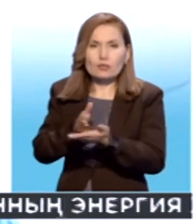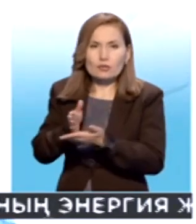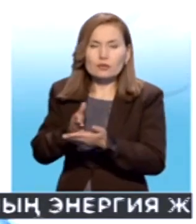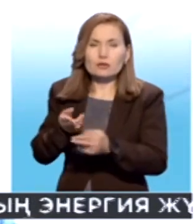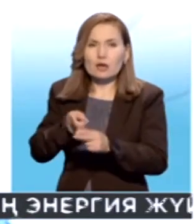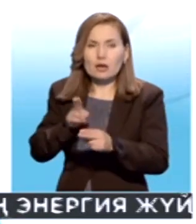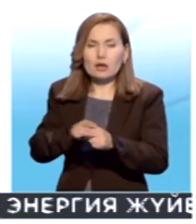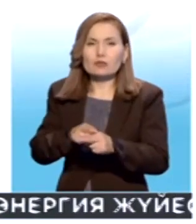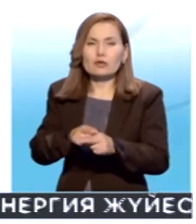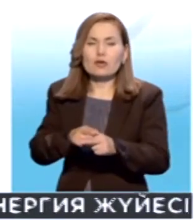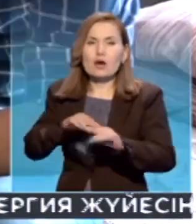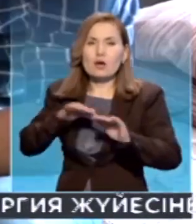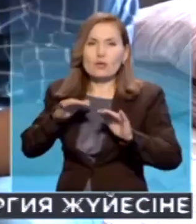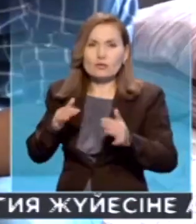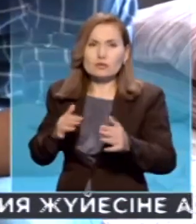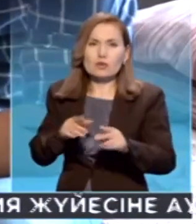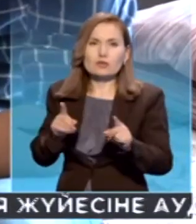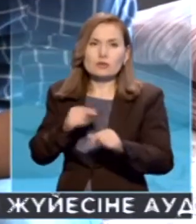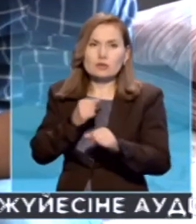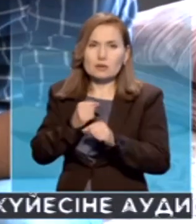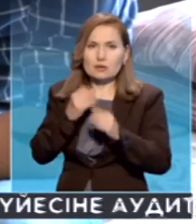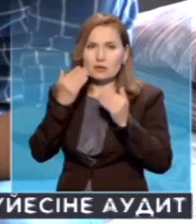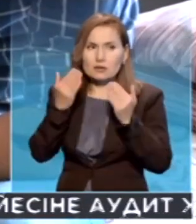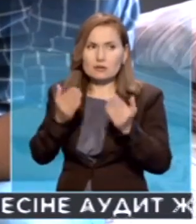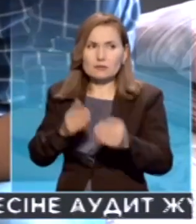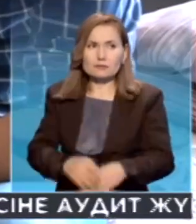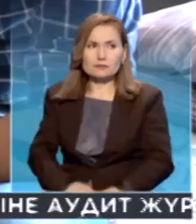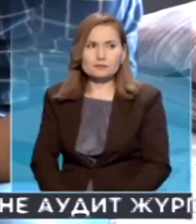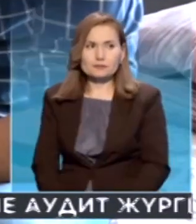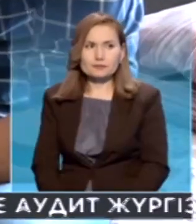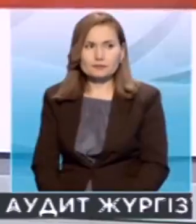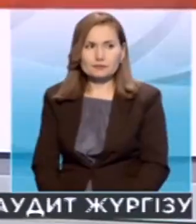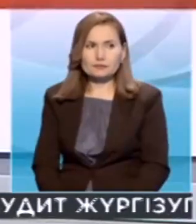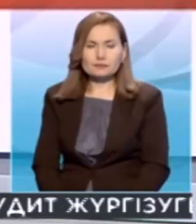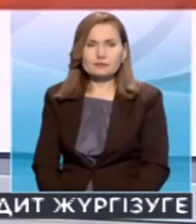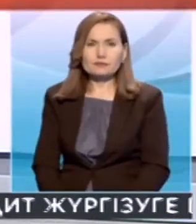тиіс. Қуан Нұрақын, Ержан Жаңбырбай, Қазақстан ұлттық телеарнасы.